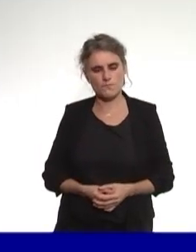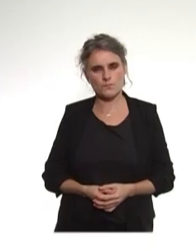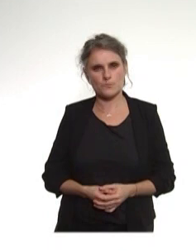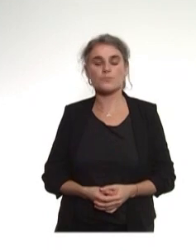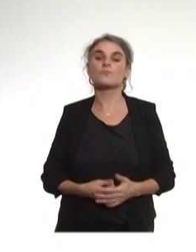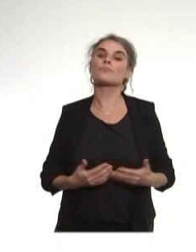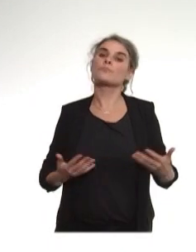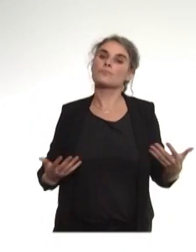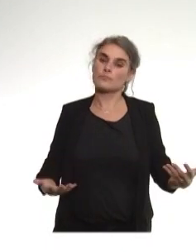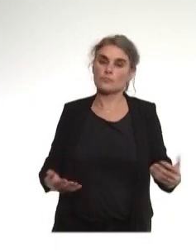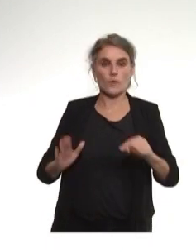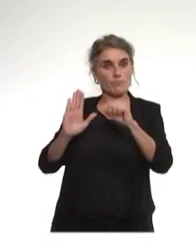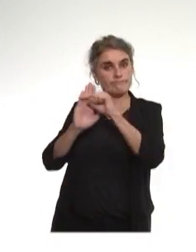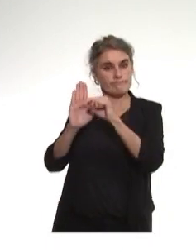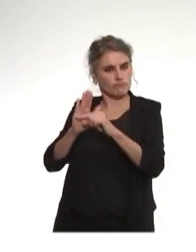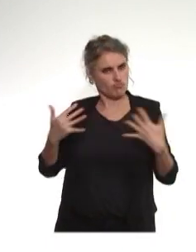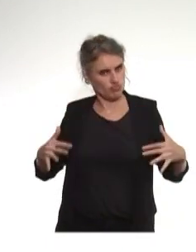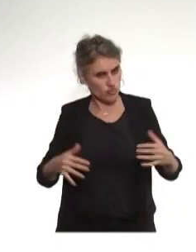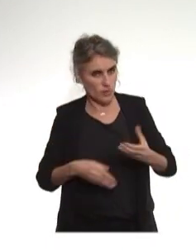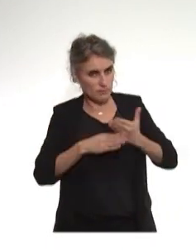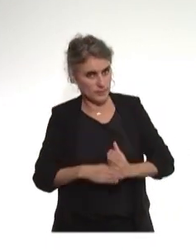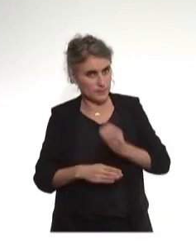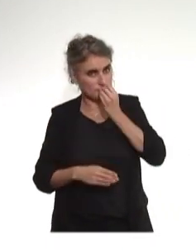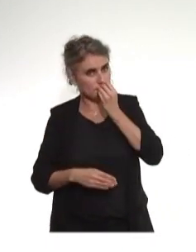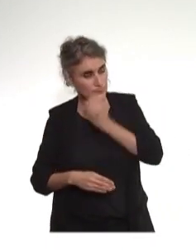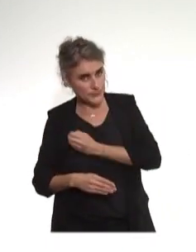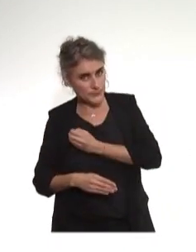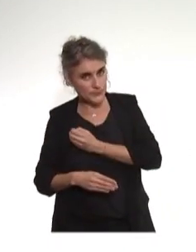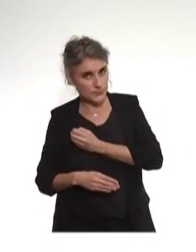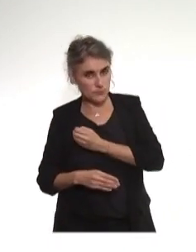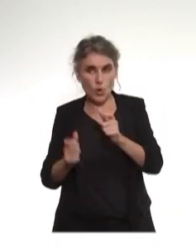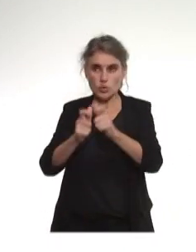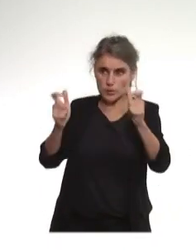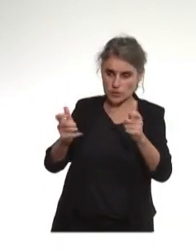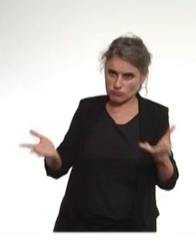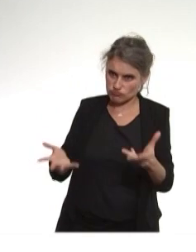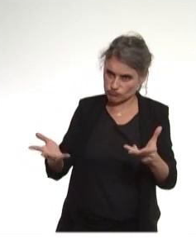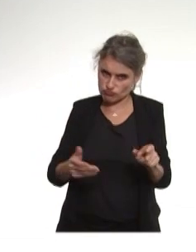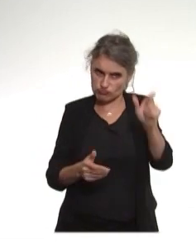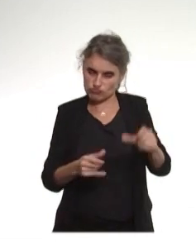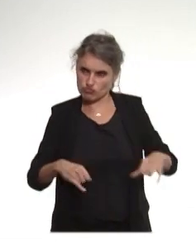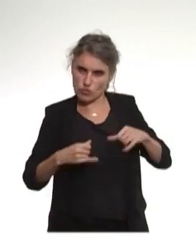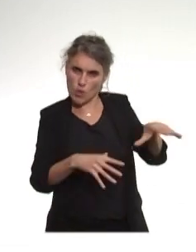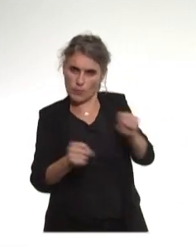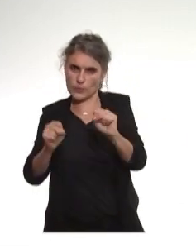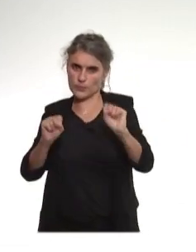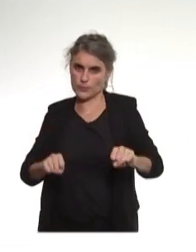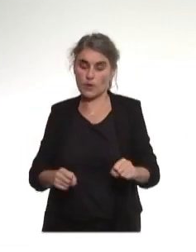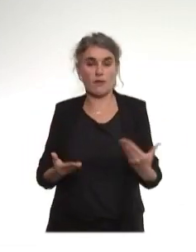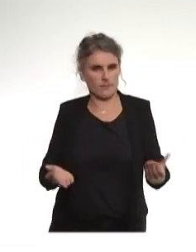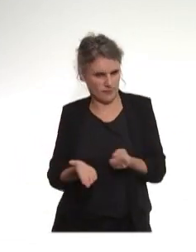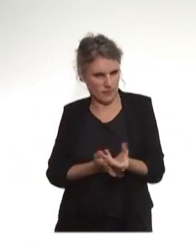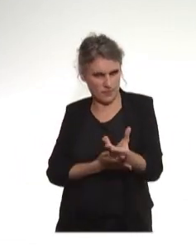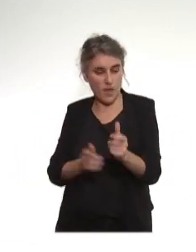déjà opérationnels pour inciter à l'embauché des jeunes je rappelle qu'aujourd'hui une entreprise qui embauche un jeune